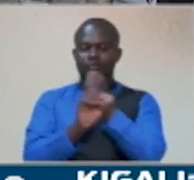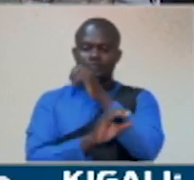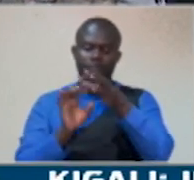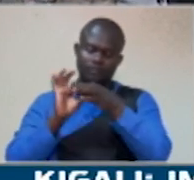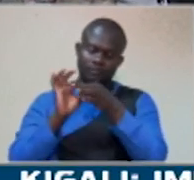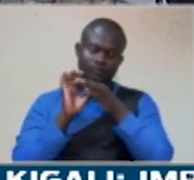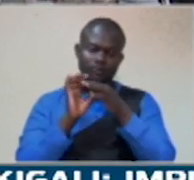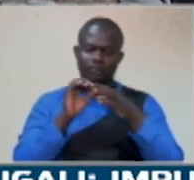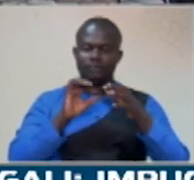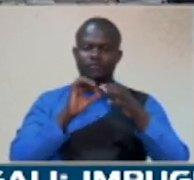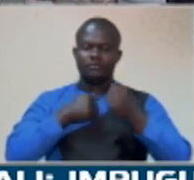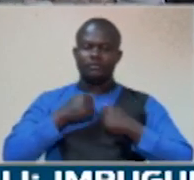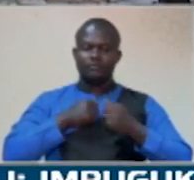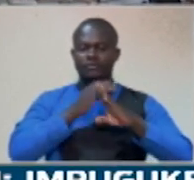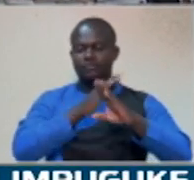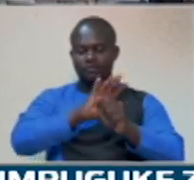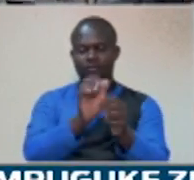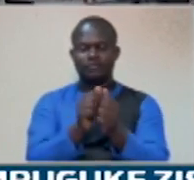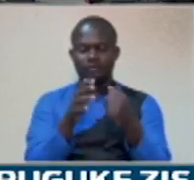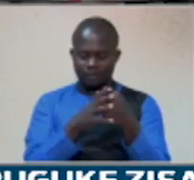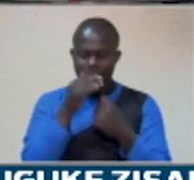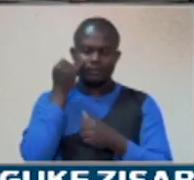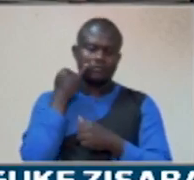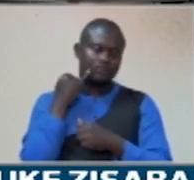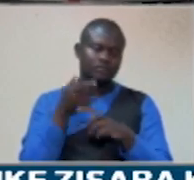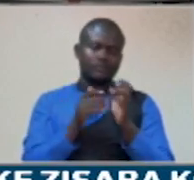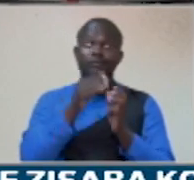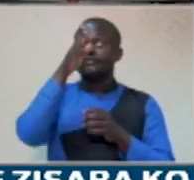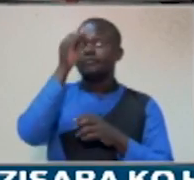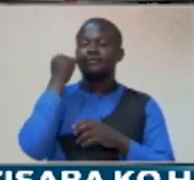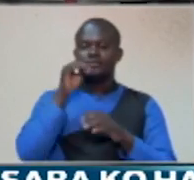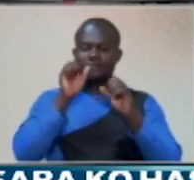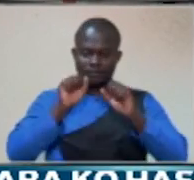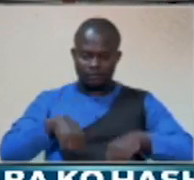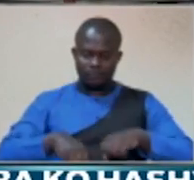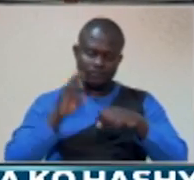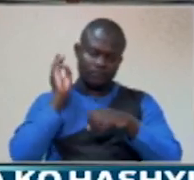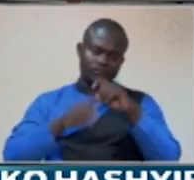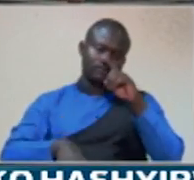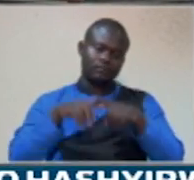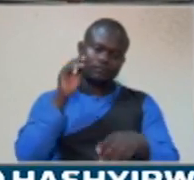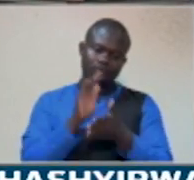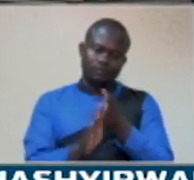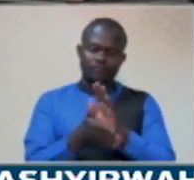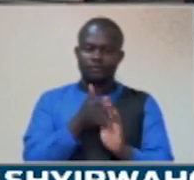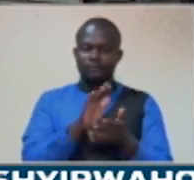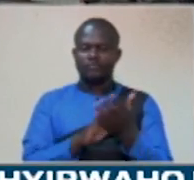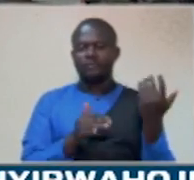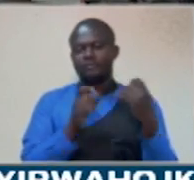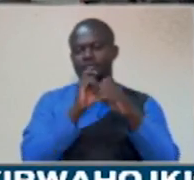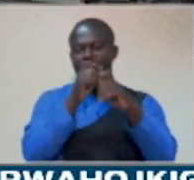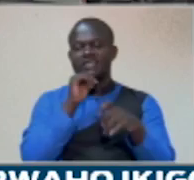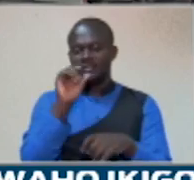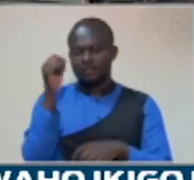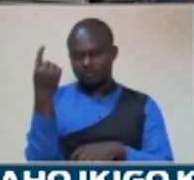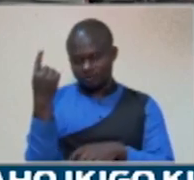Rwanda kurwanya COVID-19 twivuye inyuma, kandi Imana nibishaka tuzagitsinda burundu. Rero iyi mpano si iya